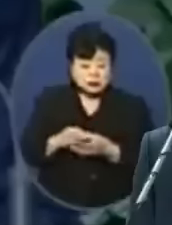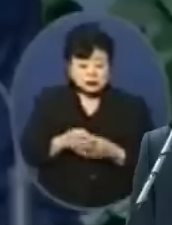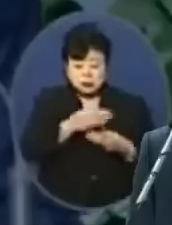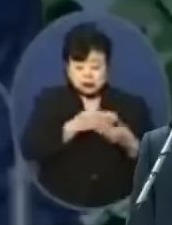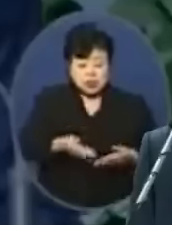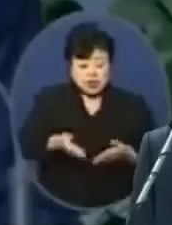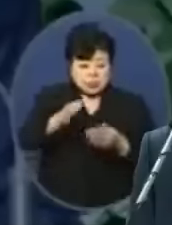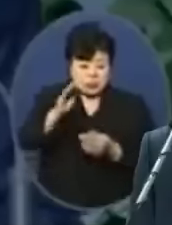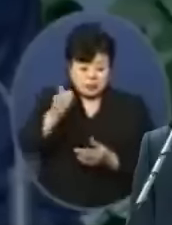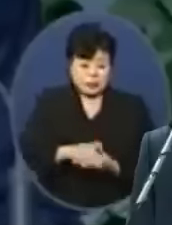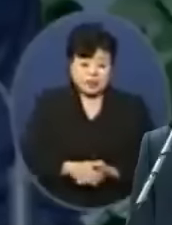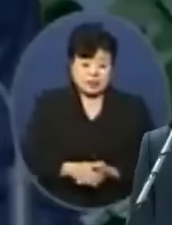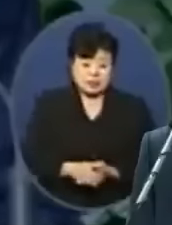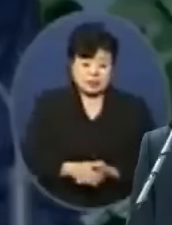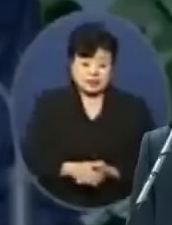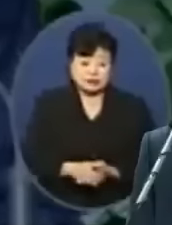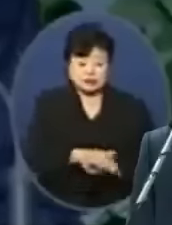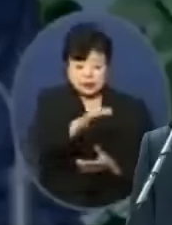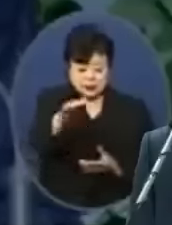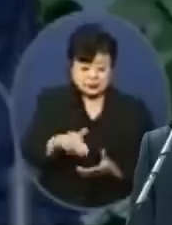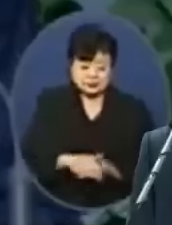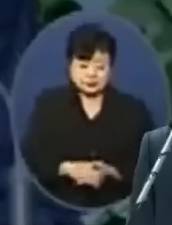중요한 길이 되는 것입니다. 우리가